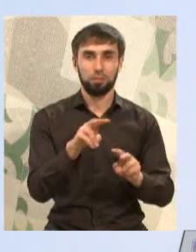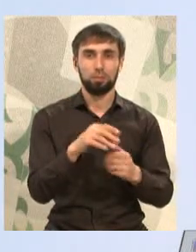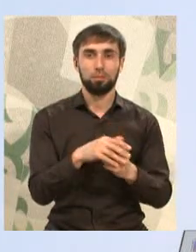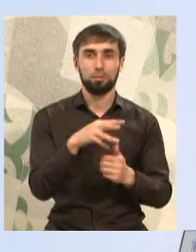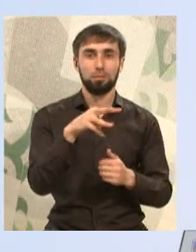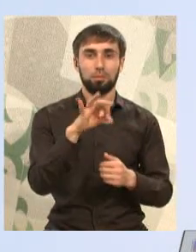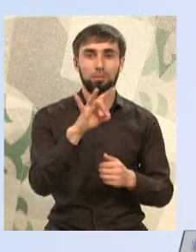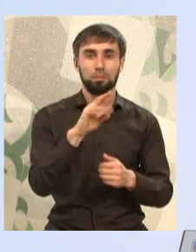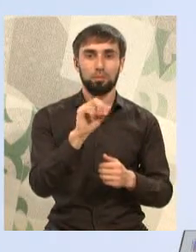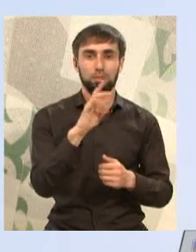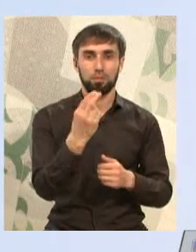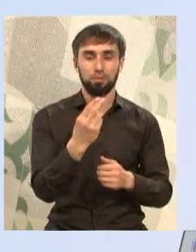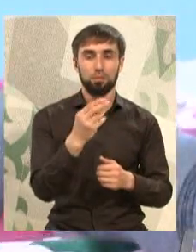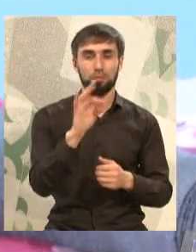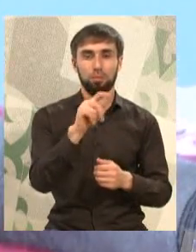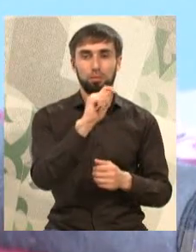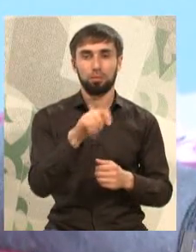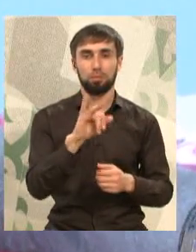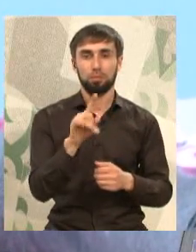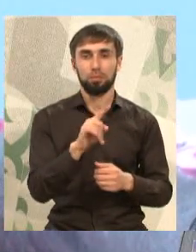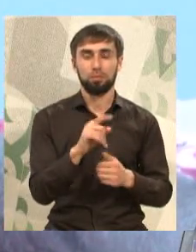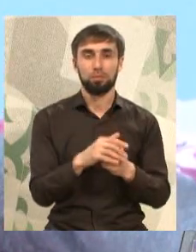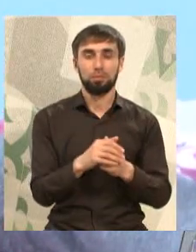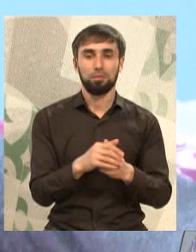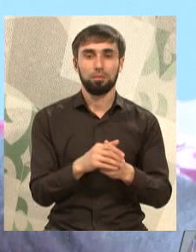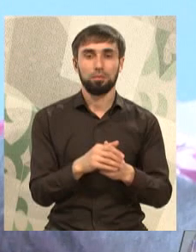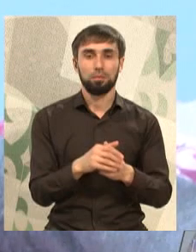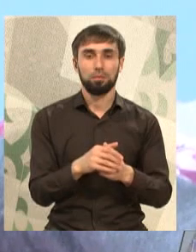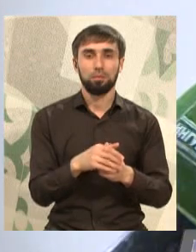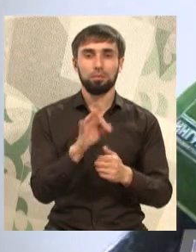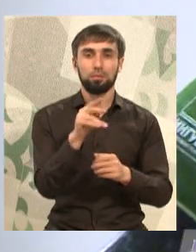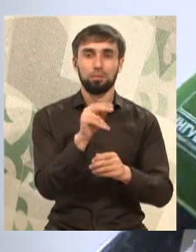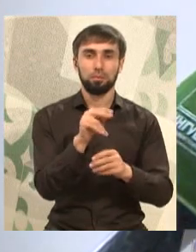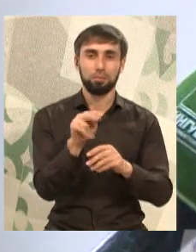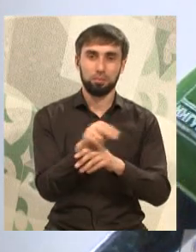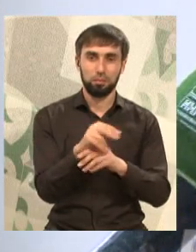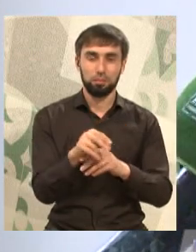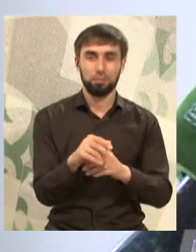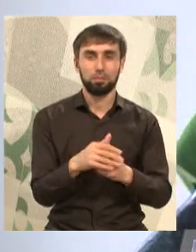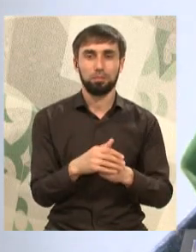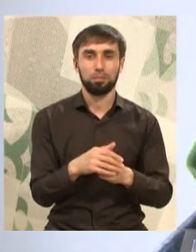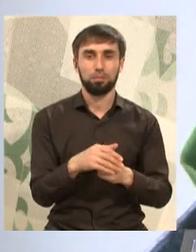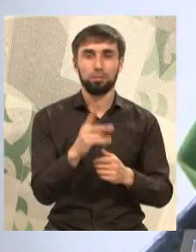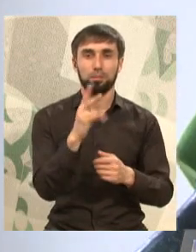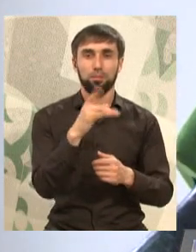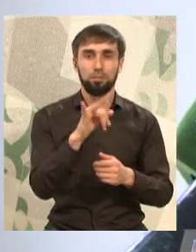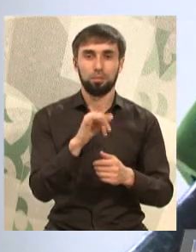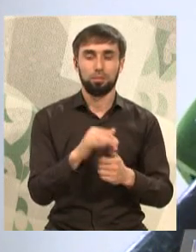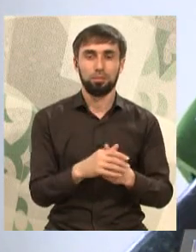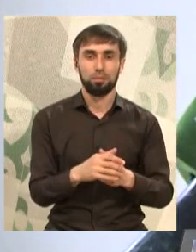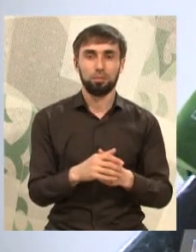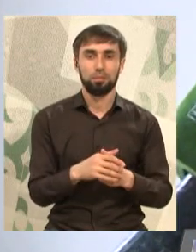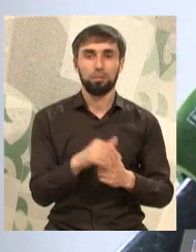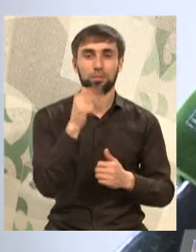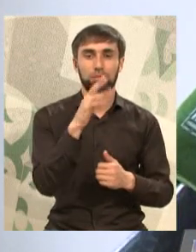настоящая находка для этого центра. Он занимается развитием опорно-двигательного аппарата. Лечебная физкультура мы используем, когда у детей